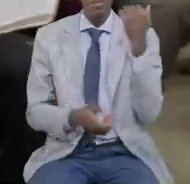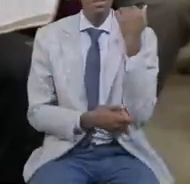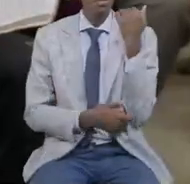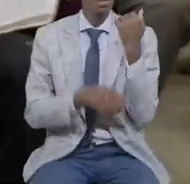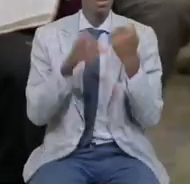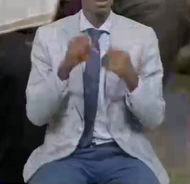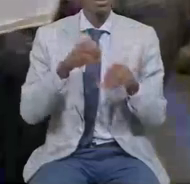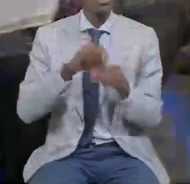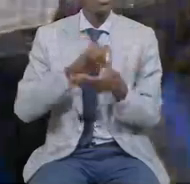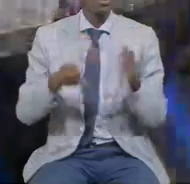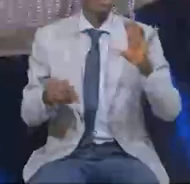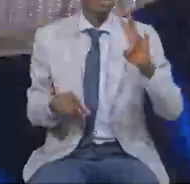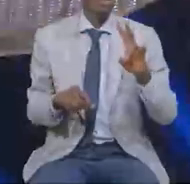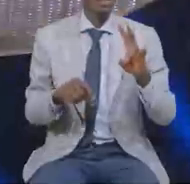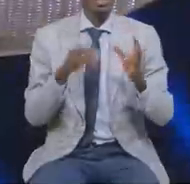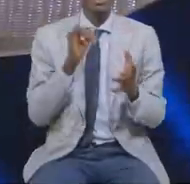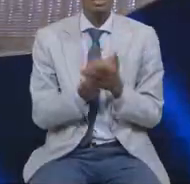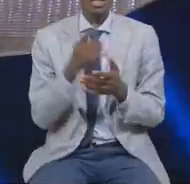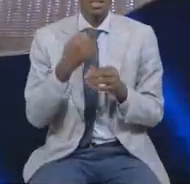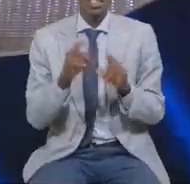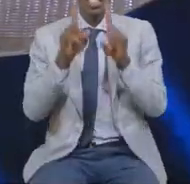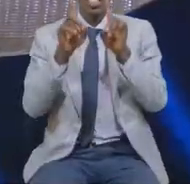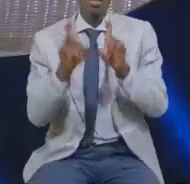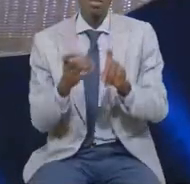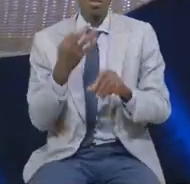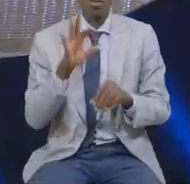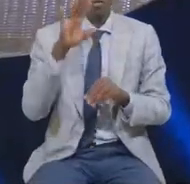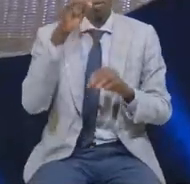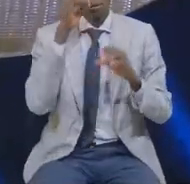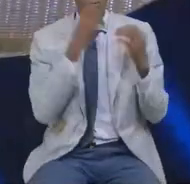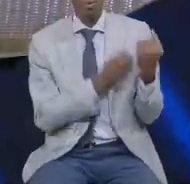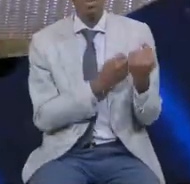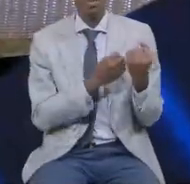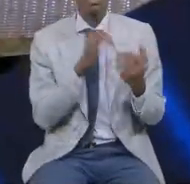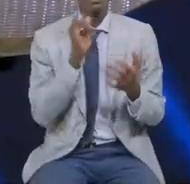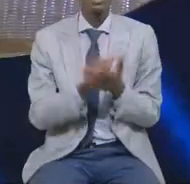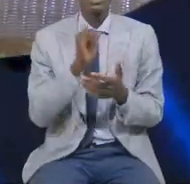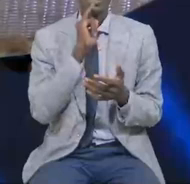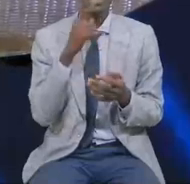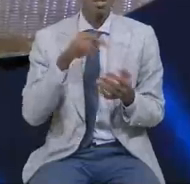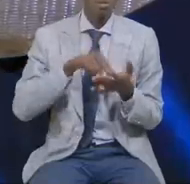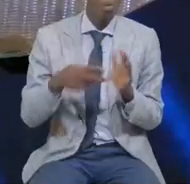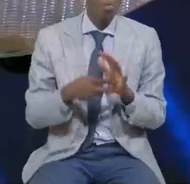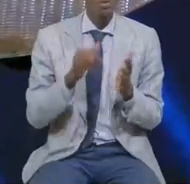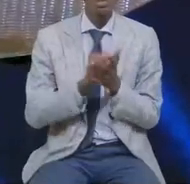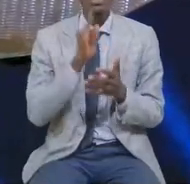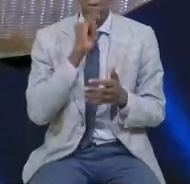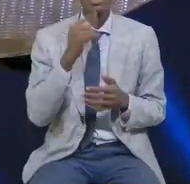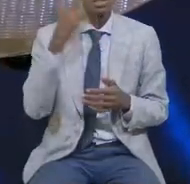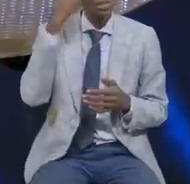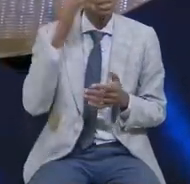par diverses épreuves. 7. Afin que l'épreuve de votre foi, c'est la raison, c'est l'objectif. Les